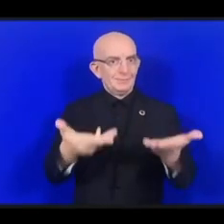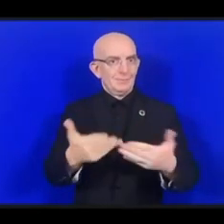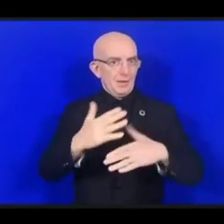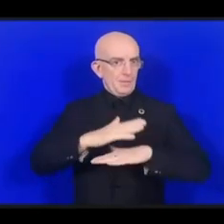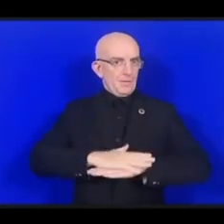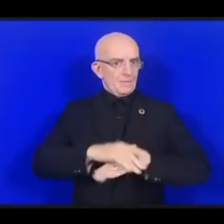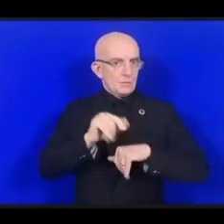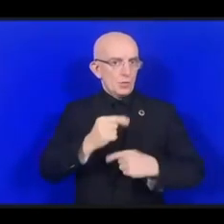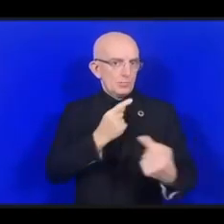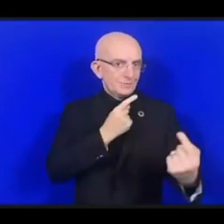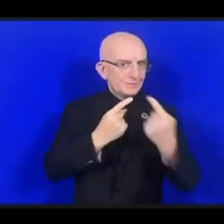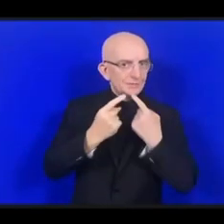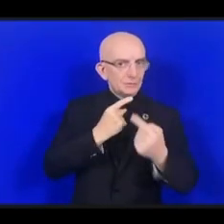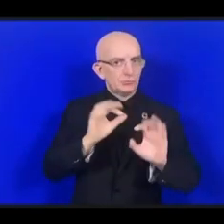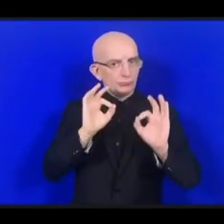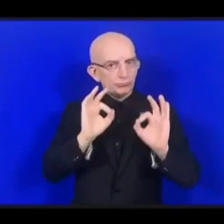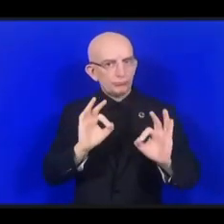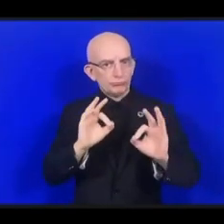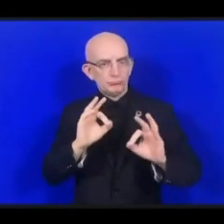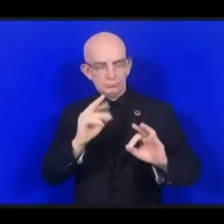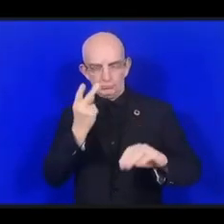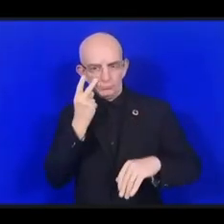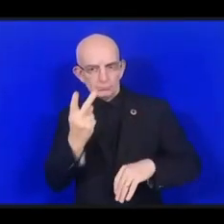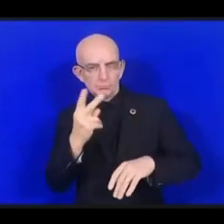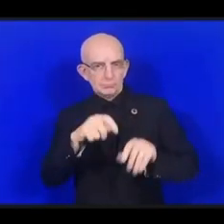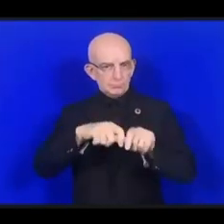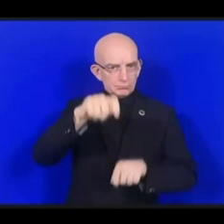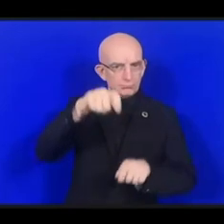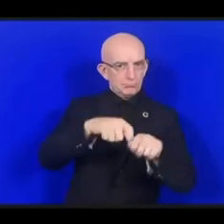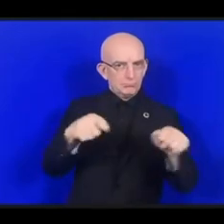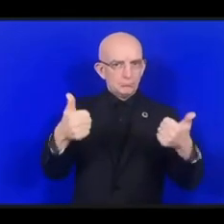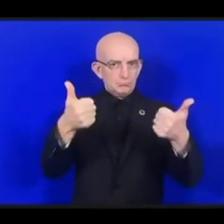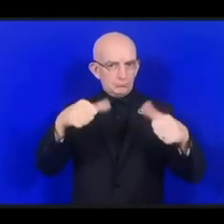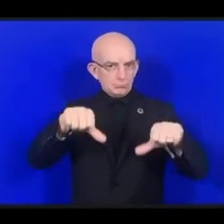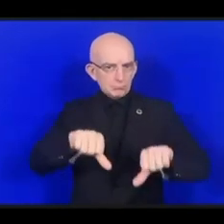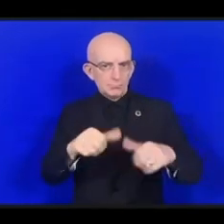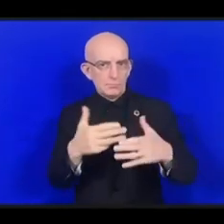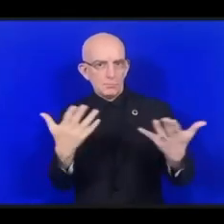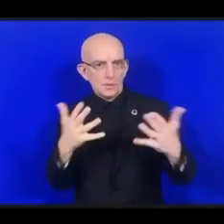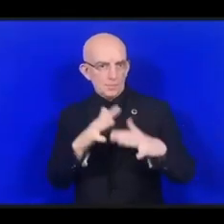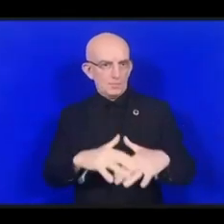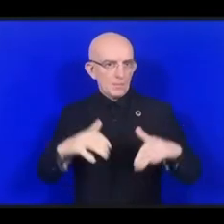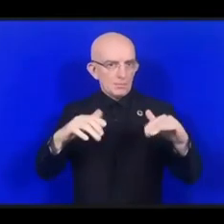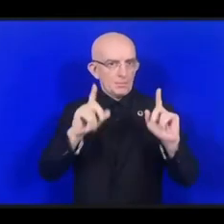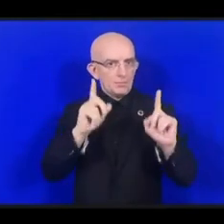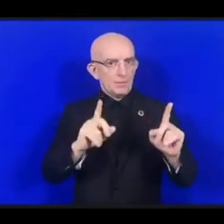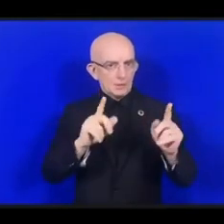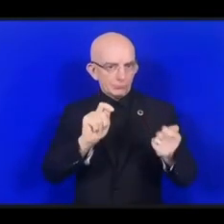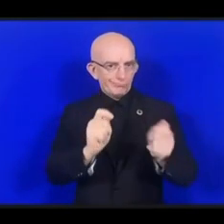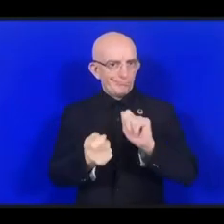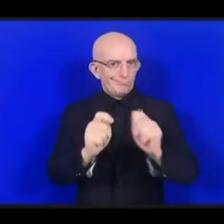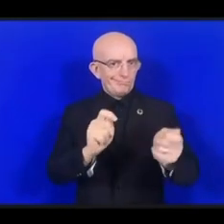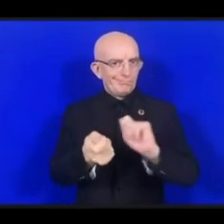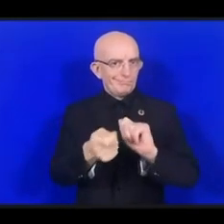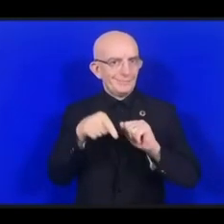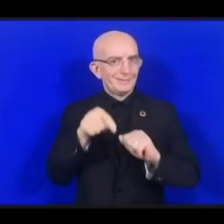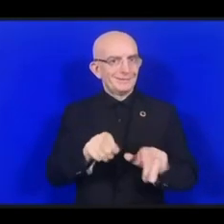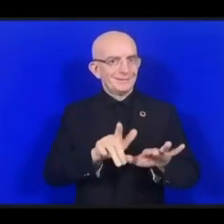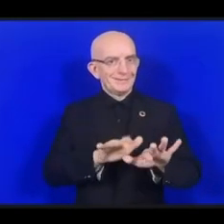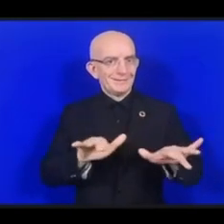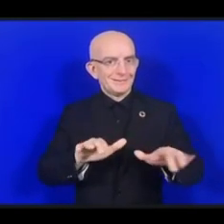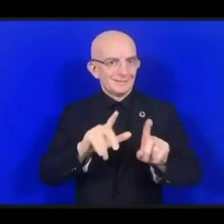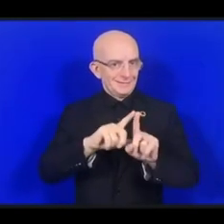们想要的互联网上的信任方面发挥的重要的作用。我们还讨论了一个重要的一点呢，就